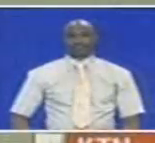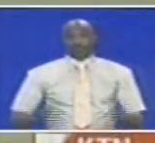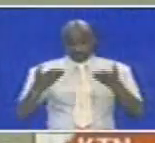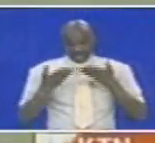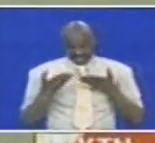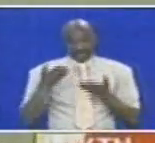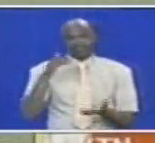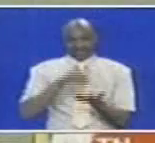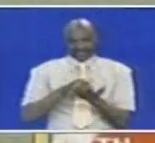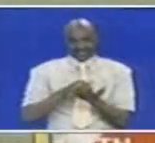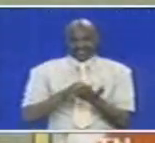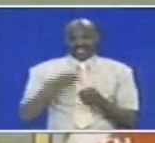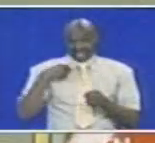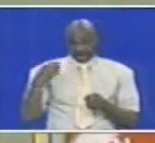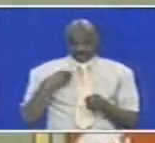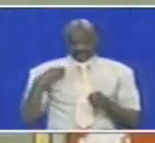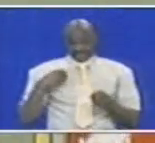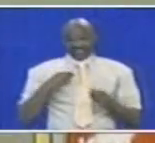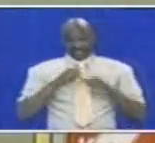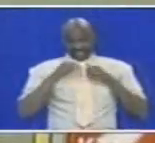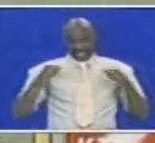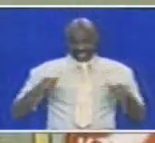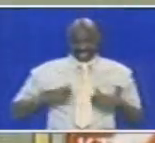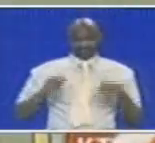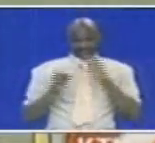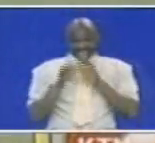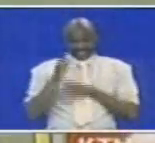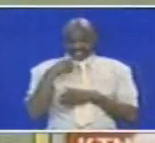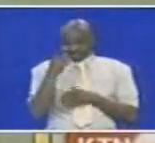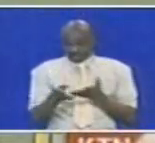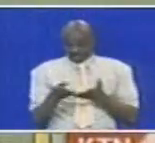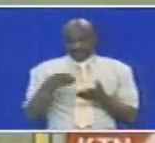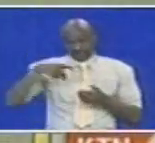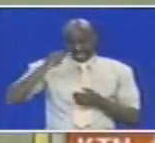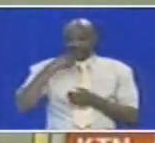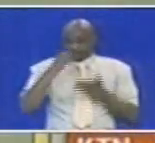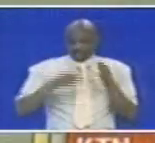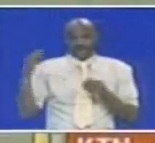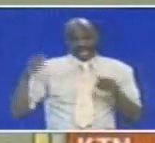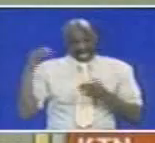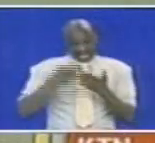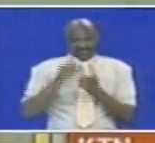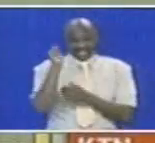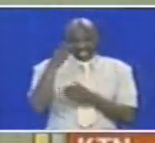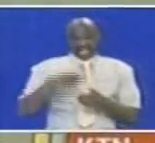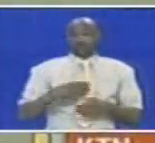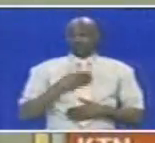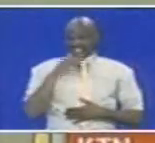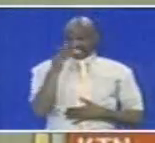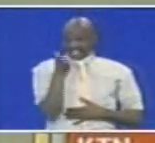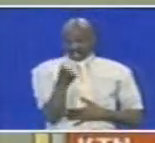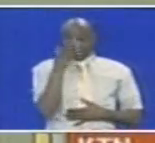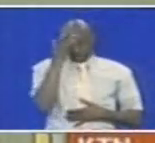Karibu tena. Waziri Mkuu wa Uchina anatarajiwa kuwasili humu nchini usiku wa leo kwa ziara ya kiserikali. Ziara hii